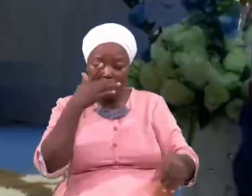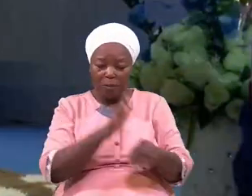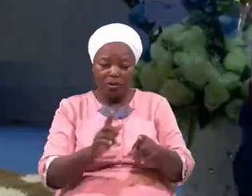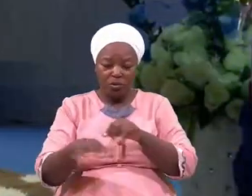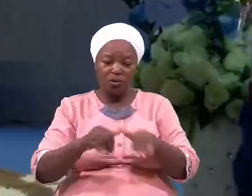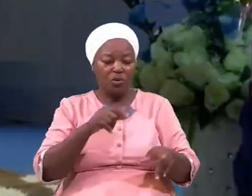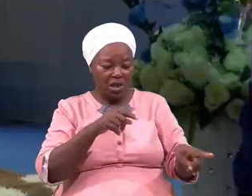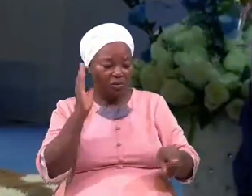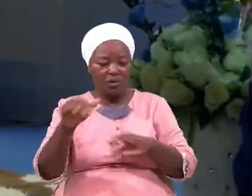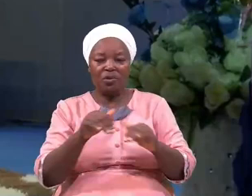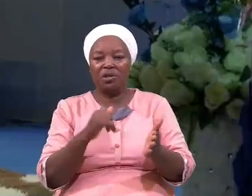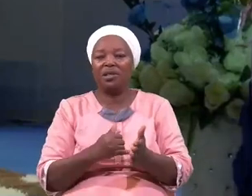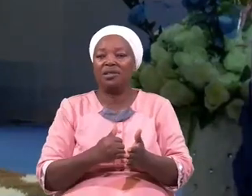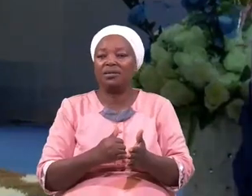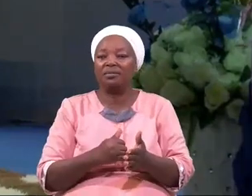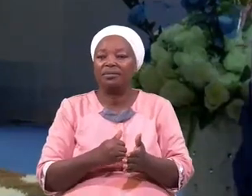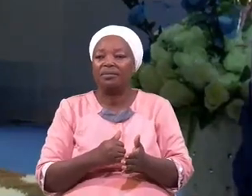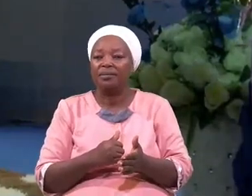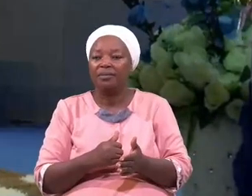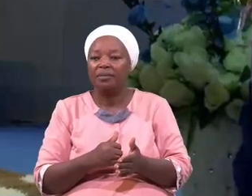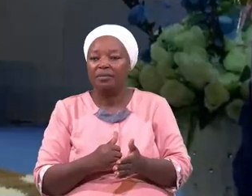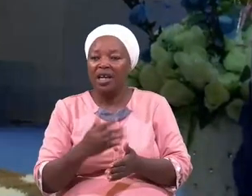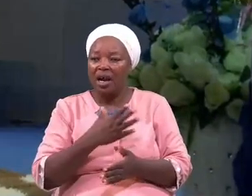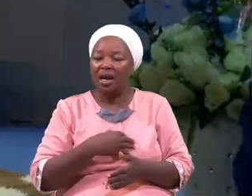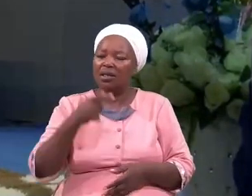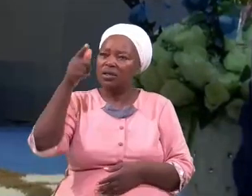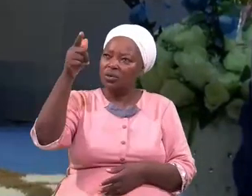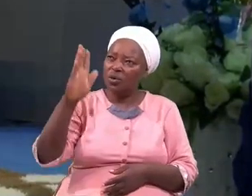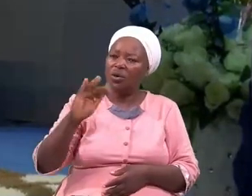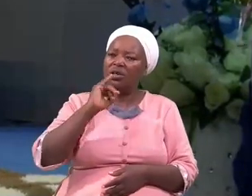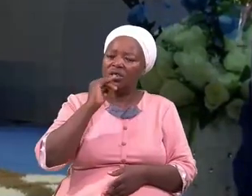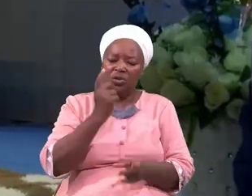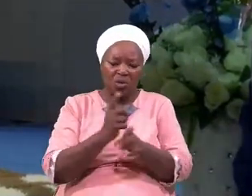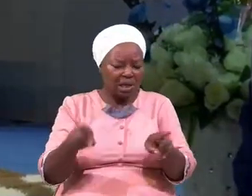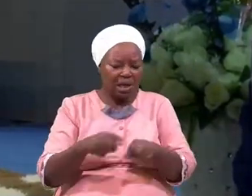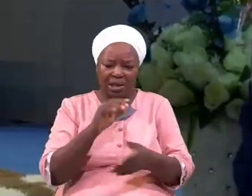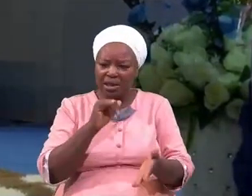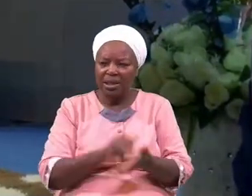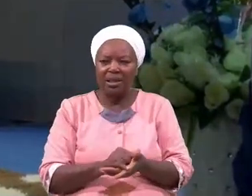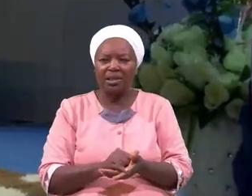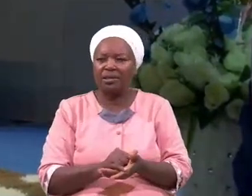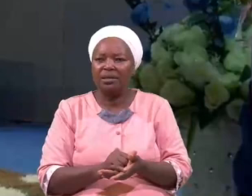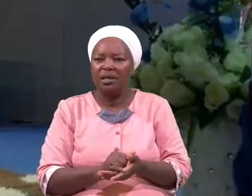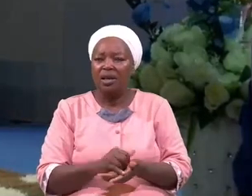Quel que soit ce qui arrive, il fera ce qu'il a dit. Et Dieu est pareil.